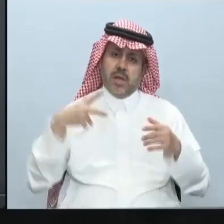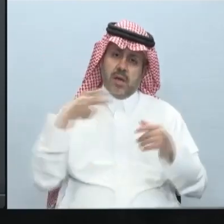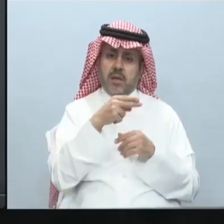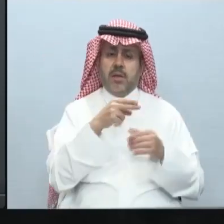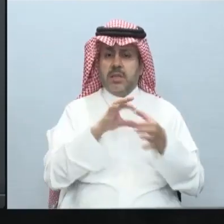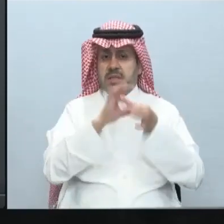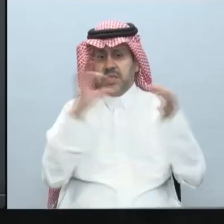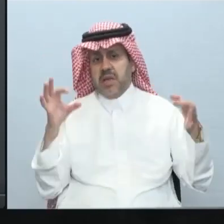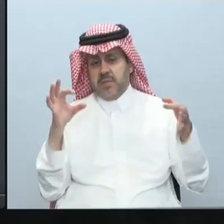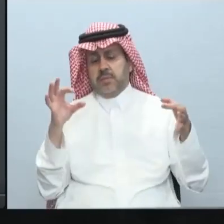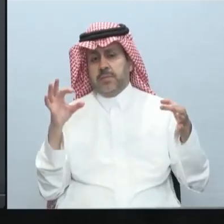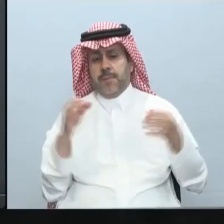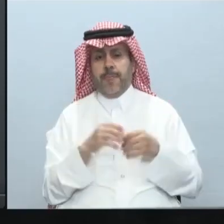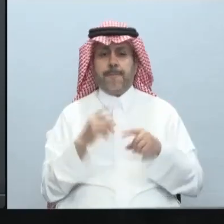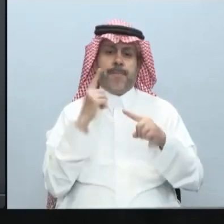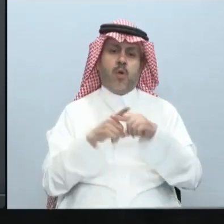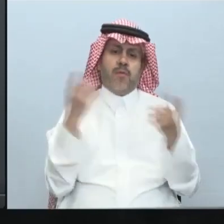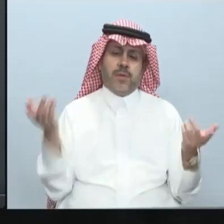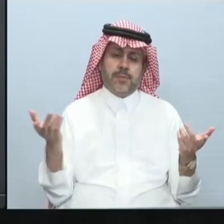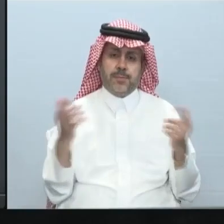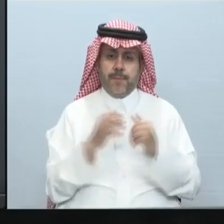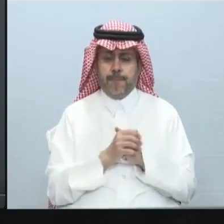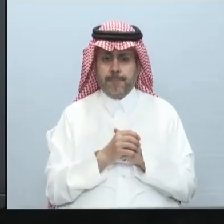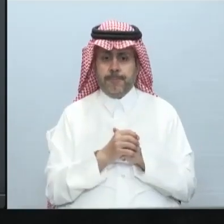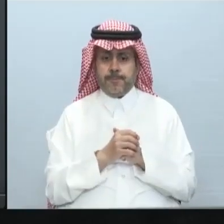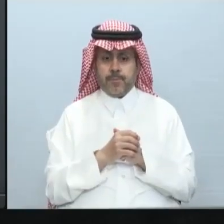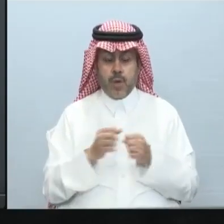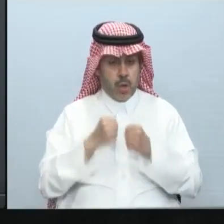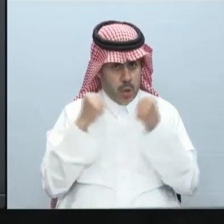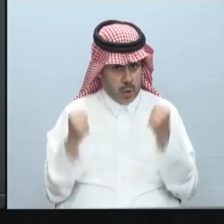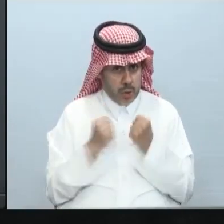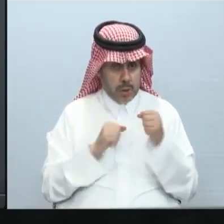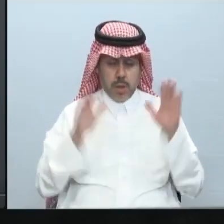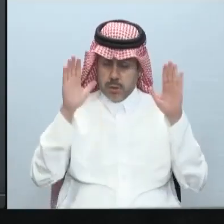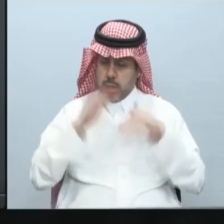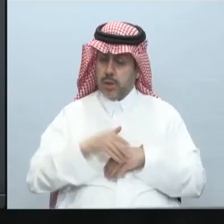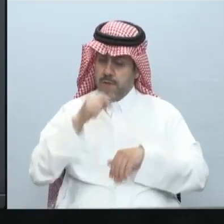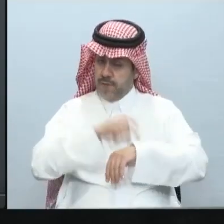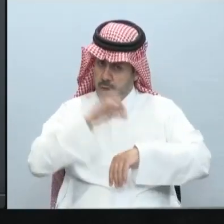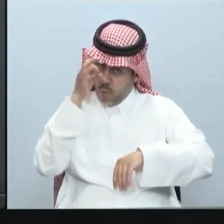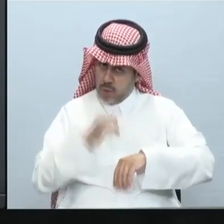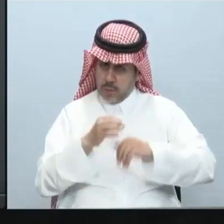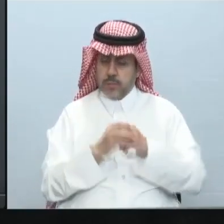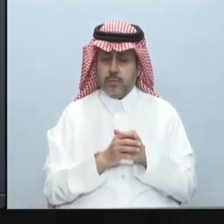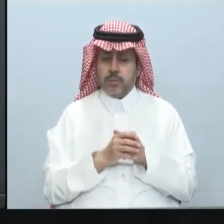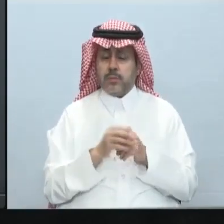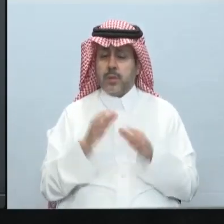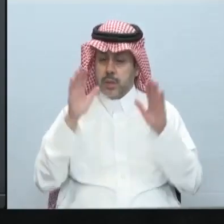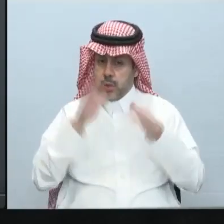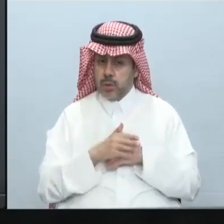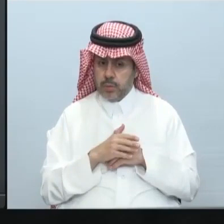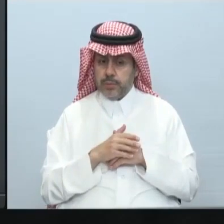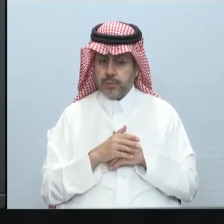الصله ما ماذا بقي من الاسلام فلا بد ان نحرص على الصلاه في اوقاتها ونحرص الا نترك